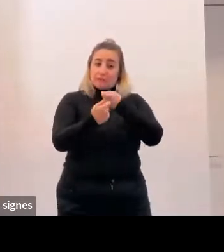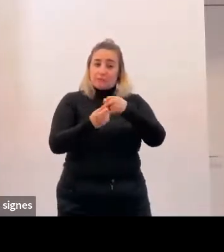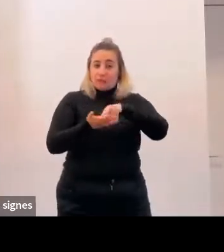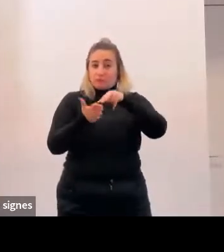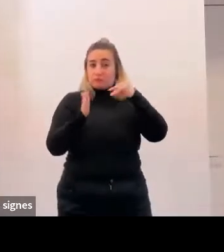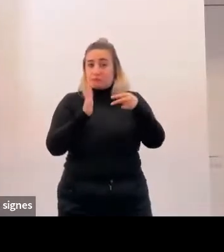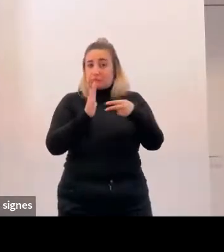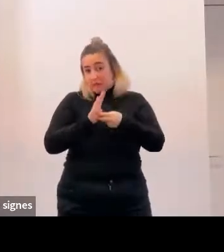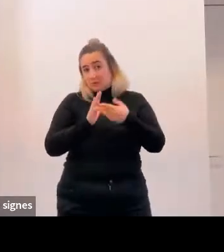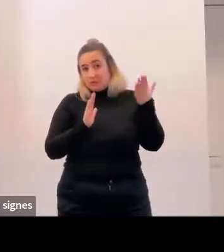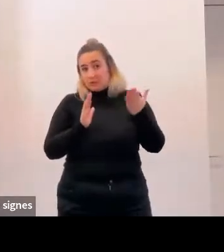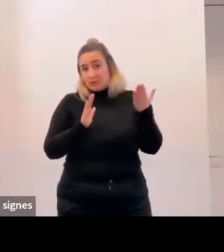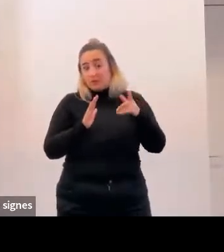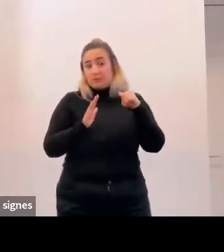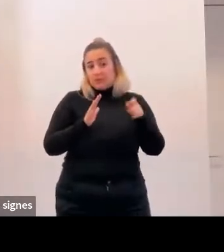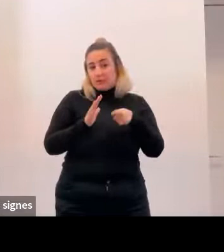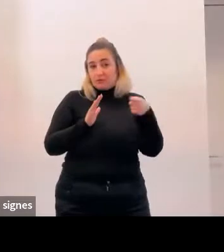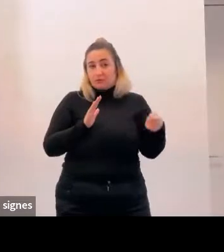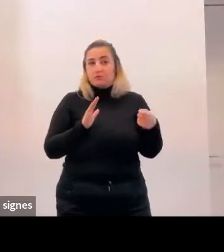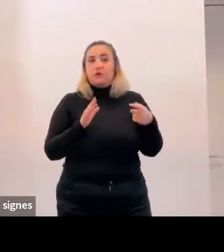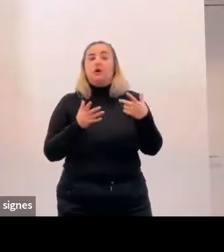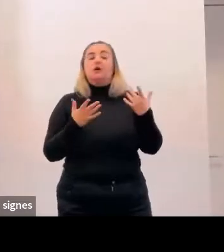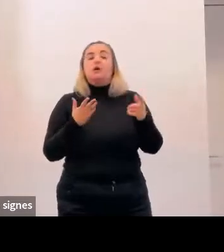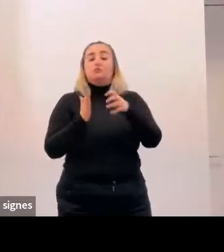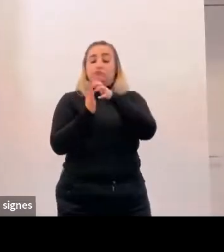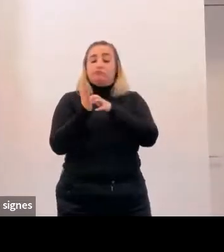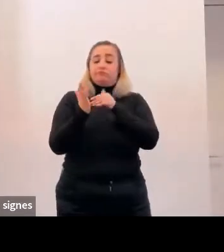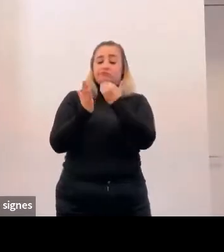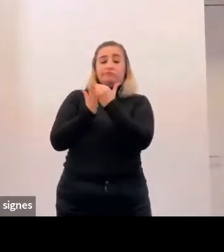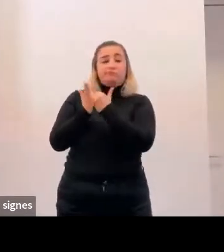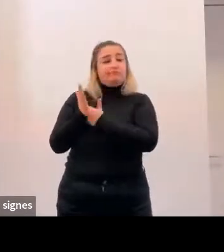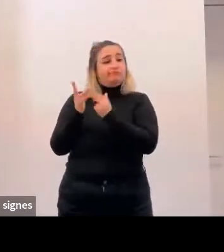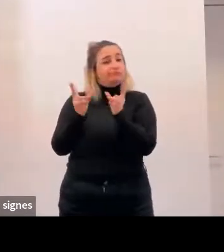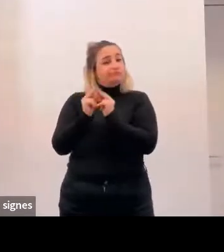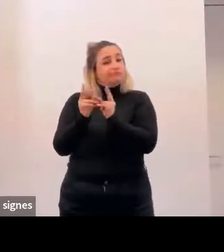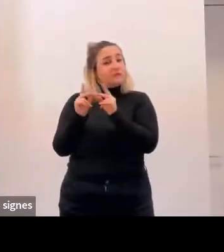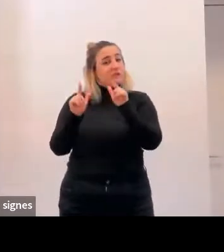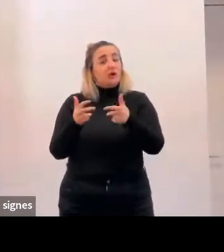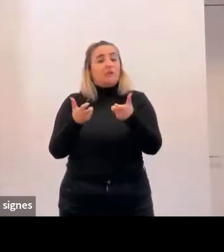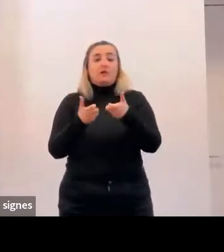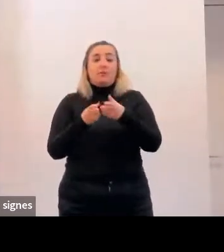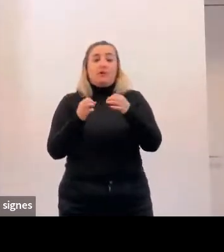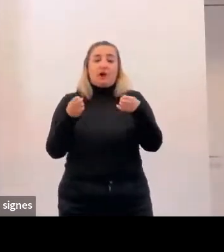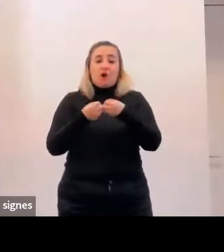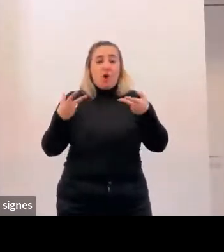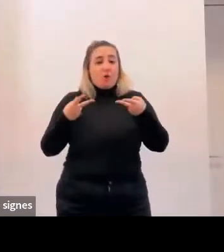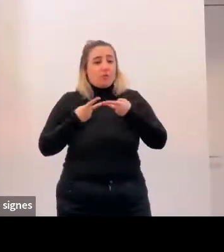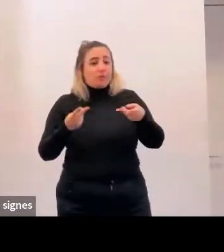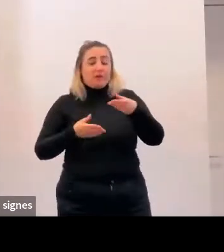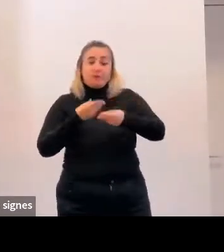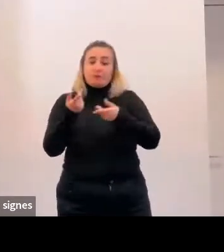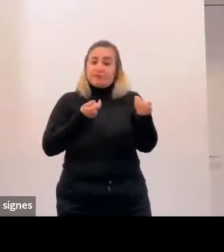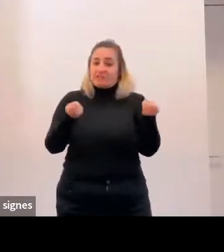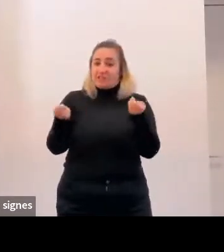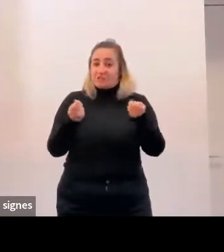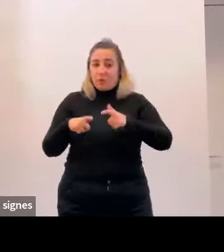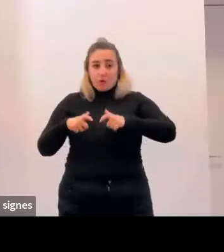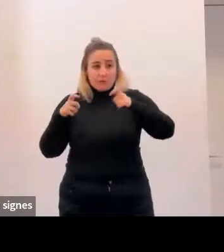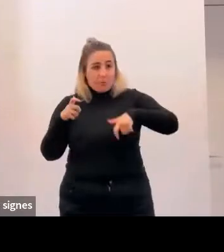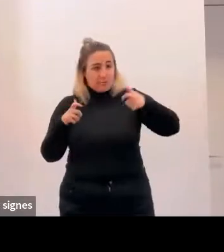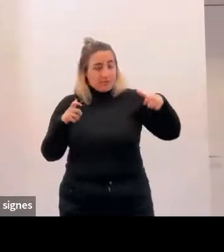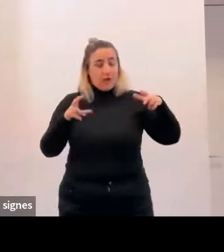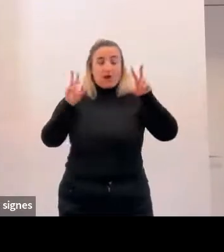techniques abordées dans la délibération, adaptations en termes de commande publique, de gestion immobilière,